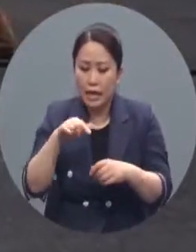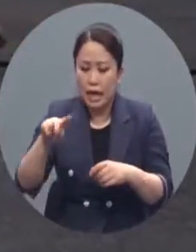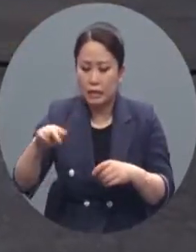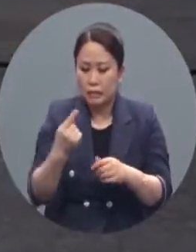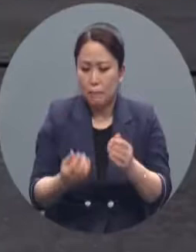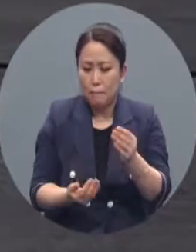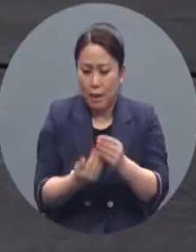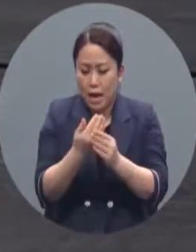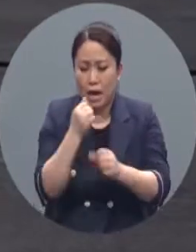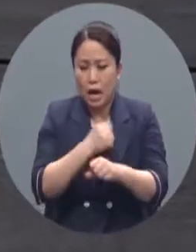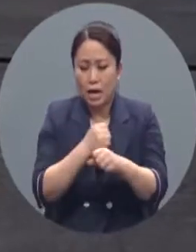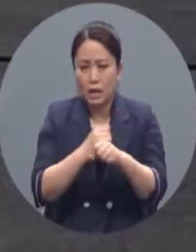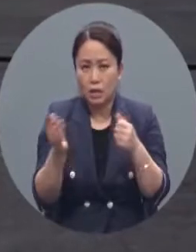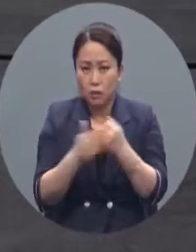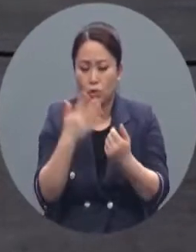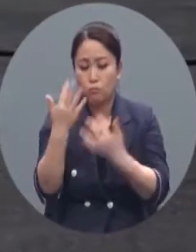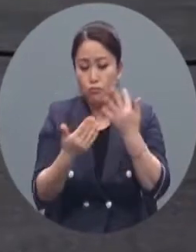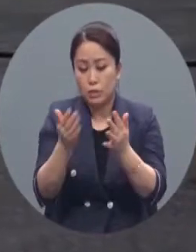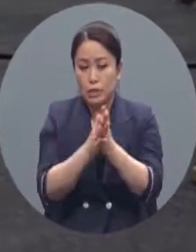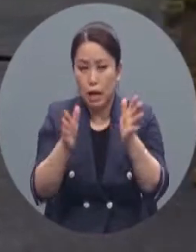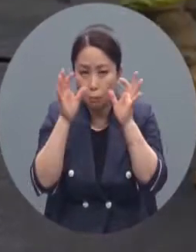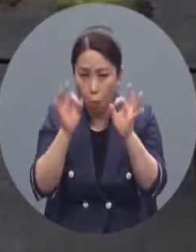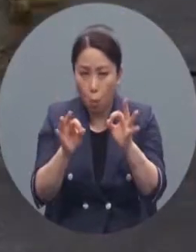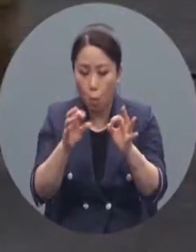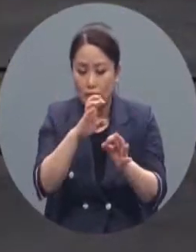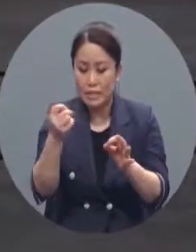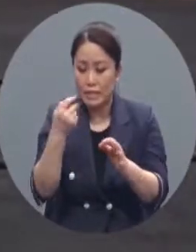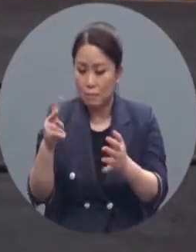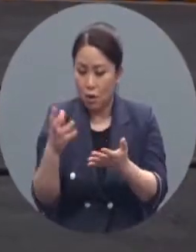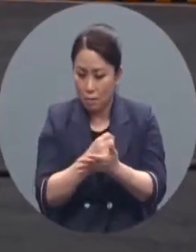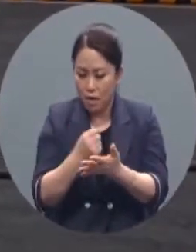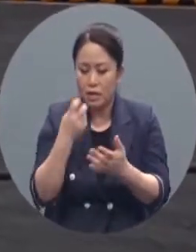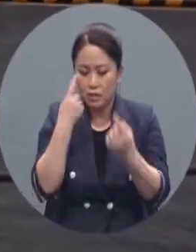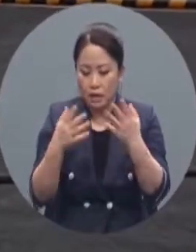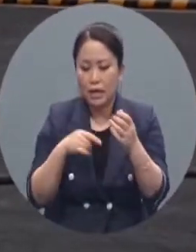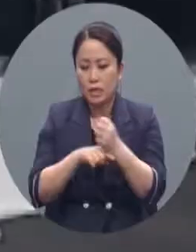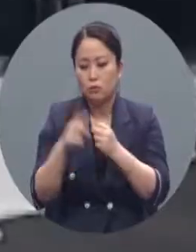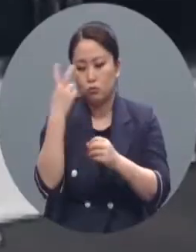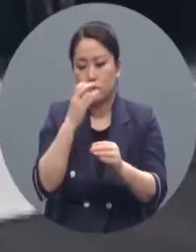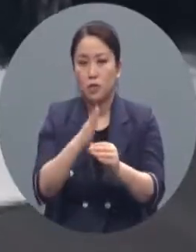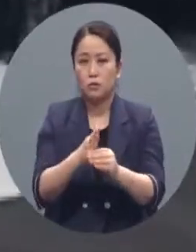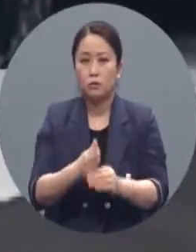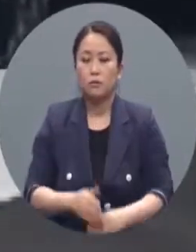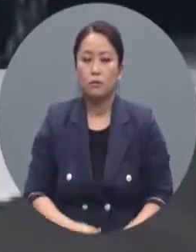불이 난 것으로 보고 CCTV 등을 확보해 정확한 화인을 조사하고 있습니다.